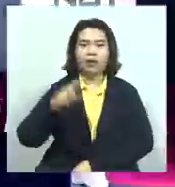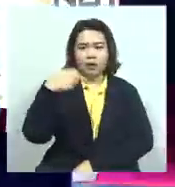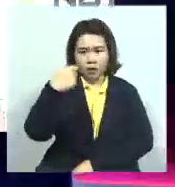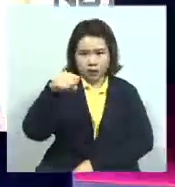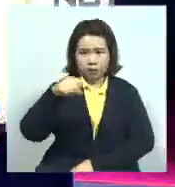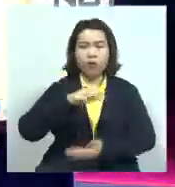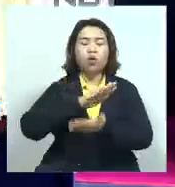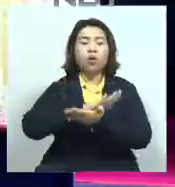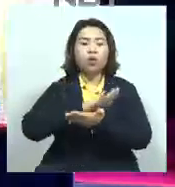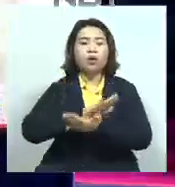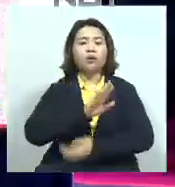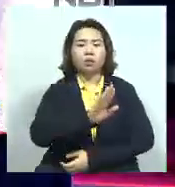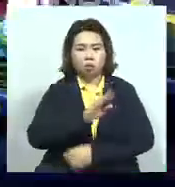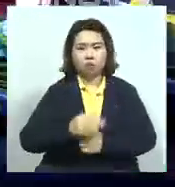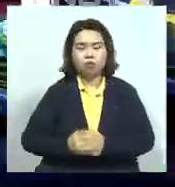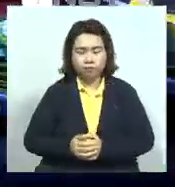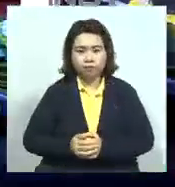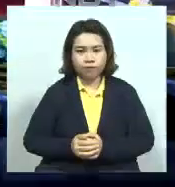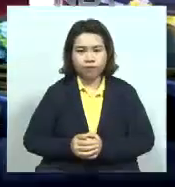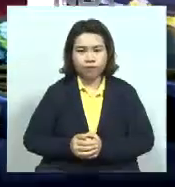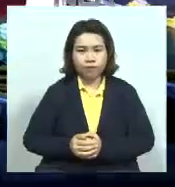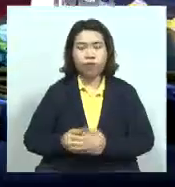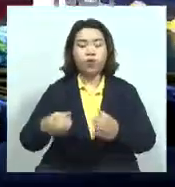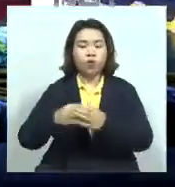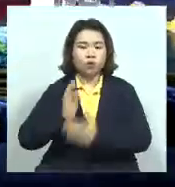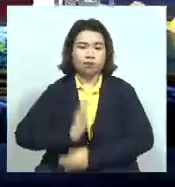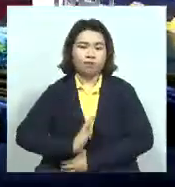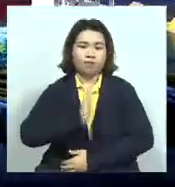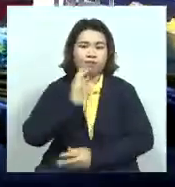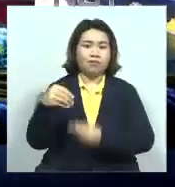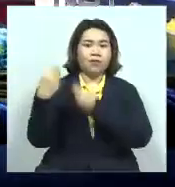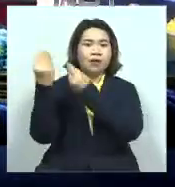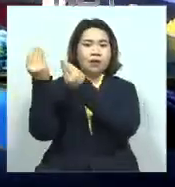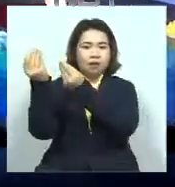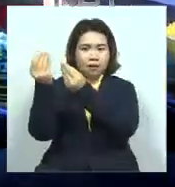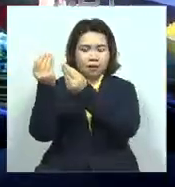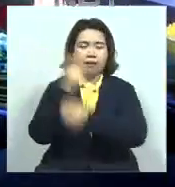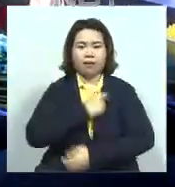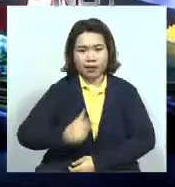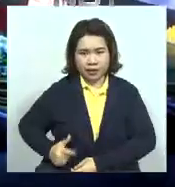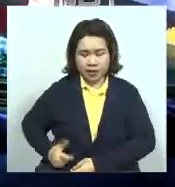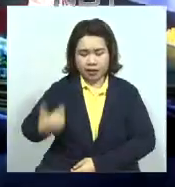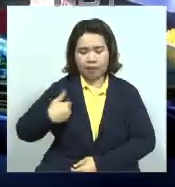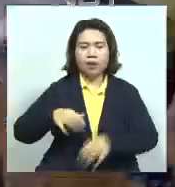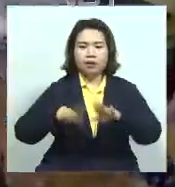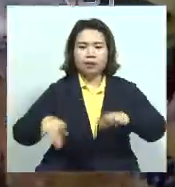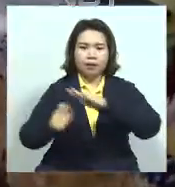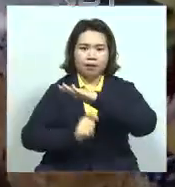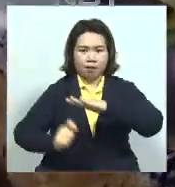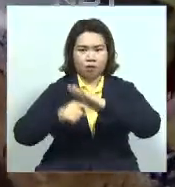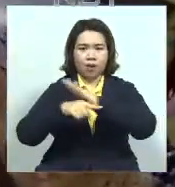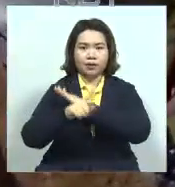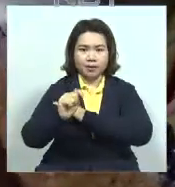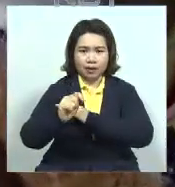ากโรงเรียนสตรีประเสริฐศิลป์และชุดเทิดไทยองค์ภูมิจักรีวชิราลงกรณ์จากนักเรียนโรงเรียนอนุบาลตราด